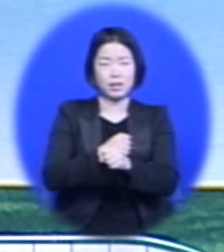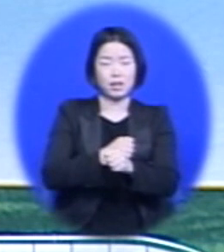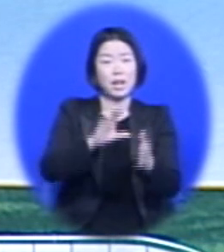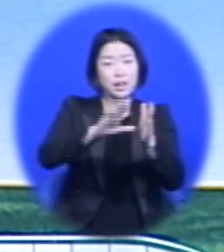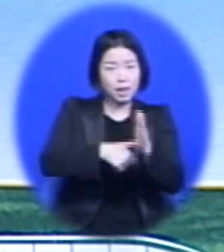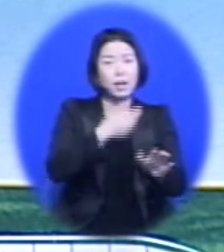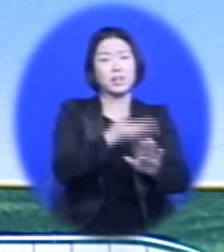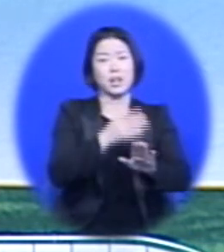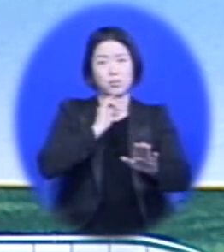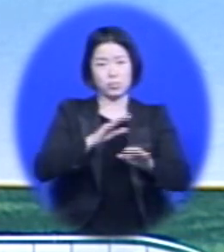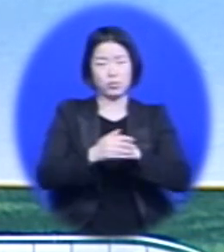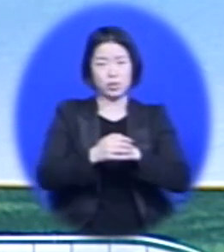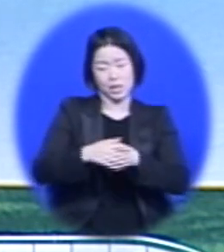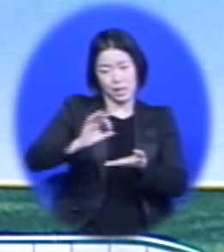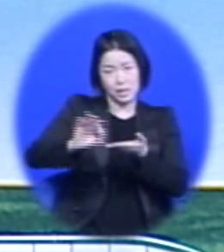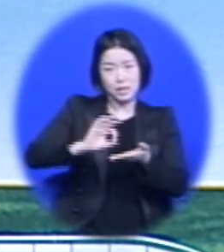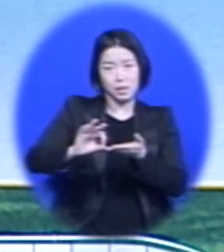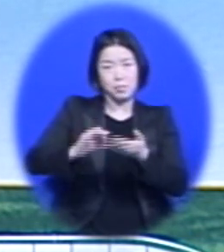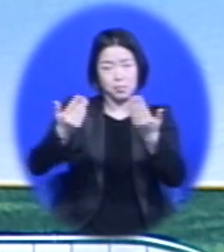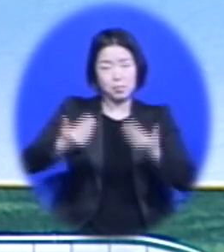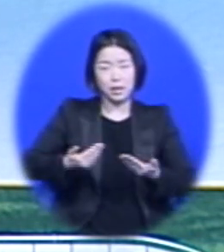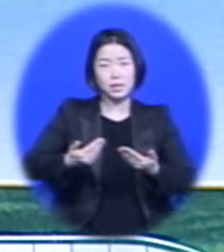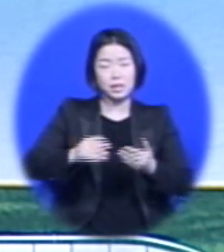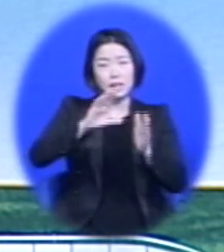다를 뿐이야. 쓰임받는 시기만 다를 뿐이야.